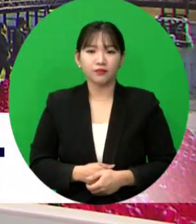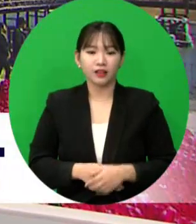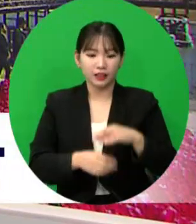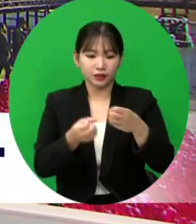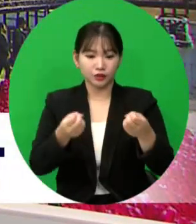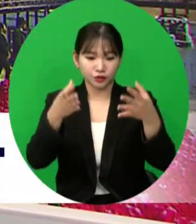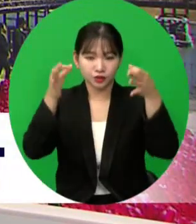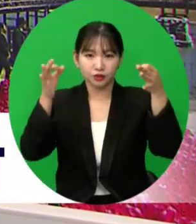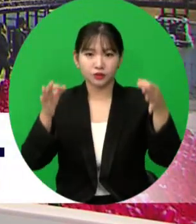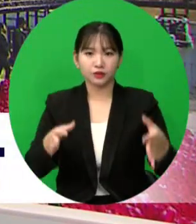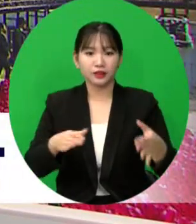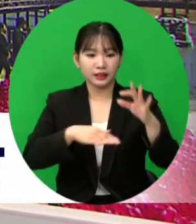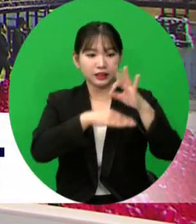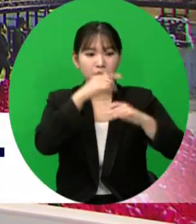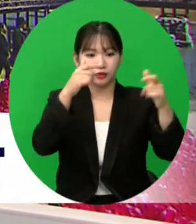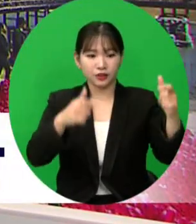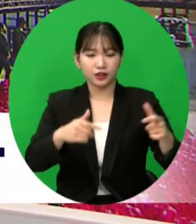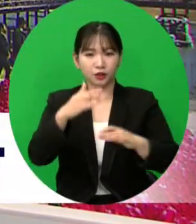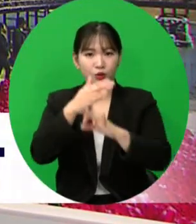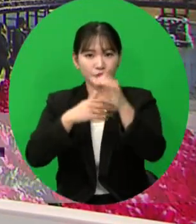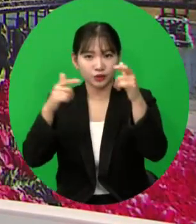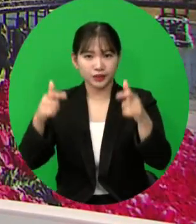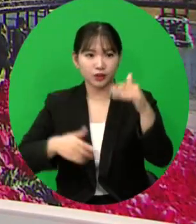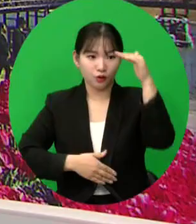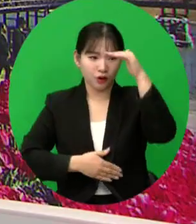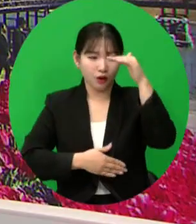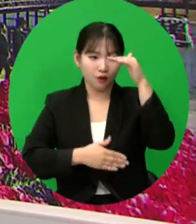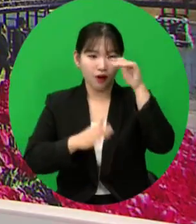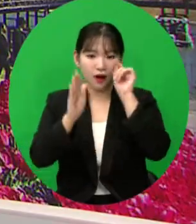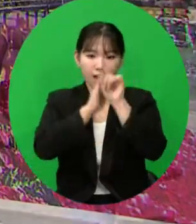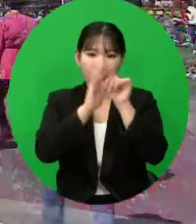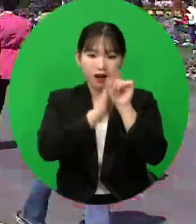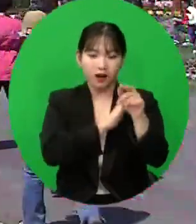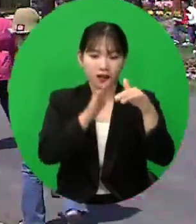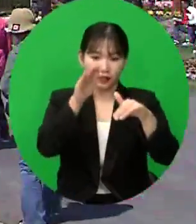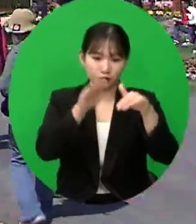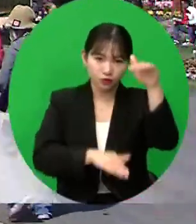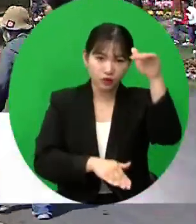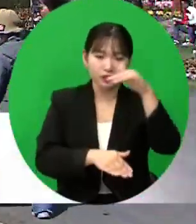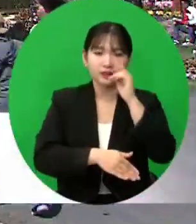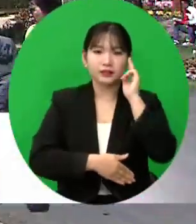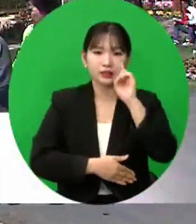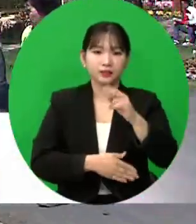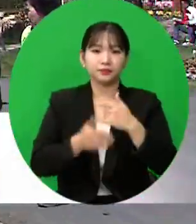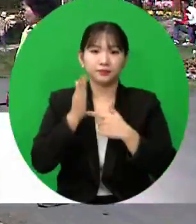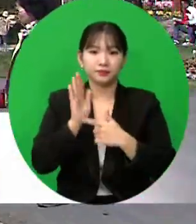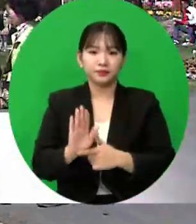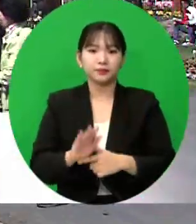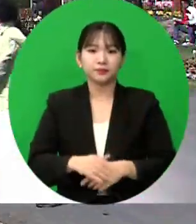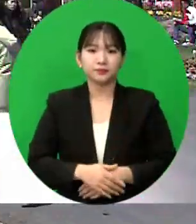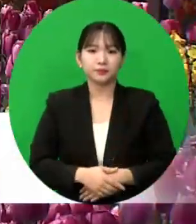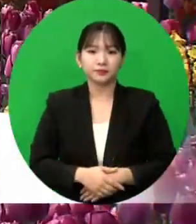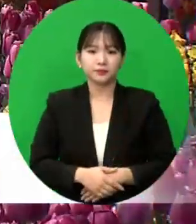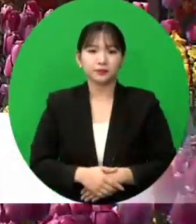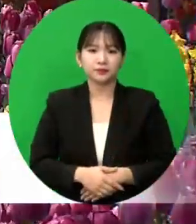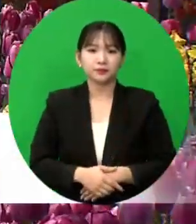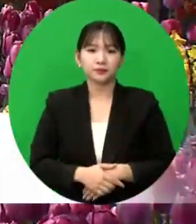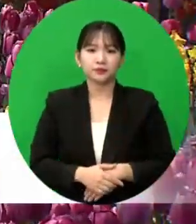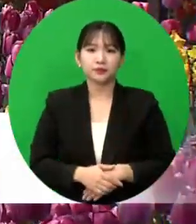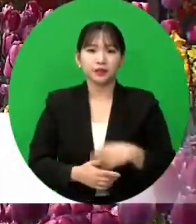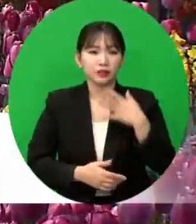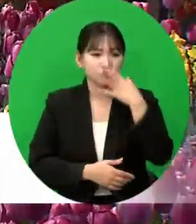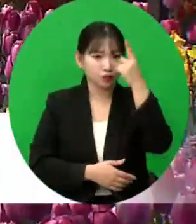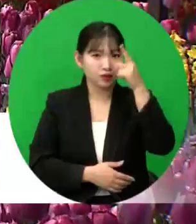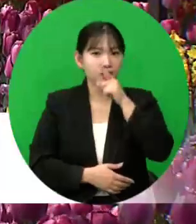추석 연휴 기간 서부권과 동북권의 관광 수요 격차가 매우 컸던 것으로 나타났습니다